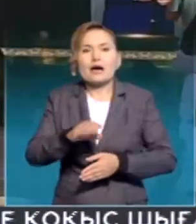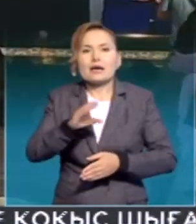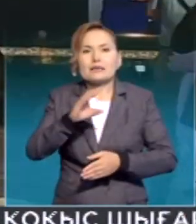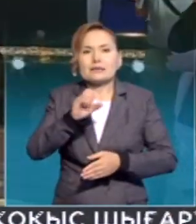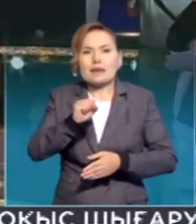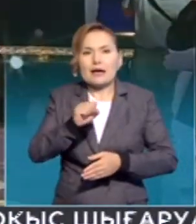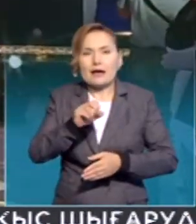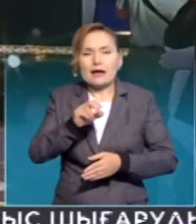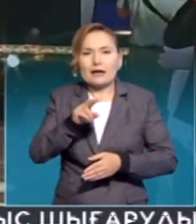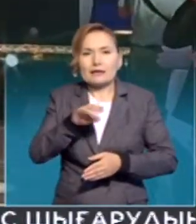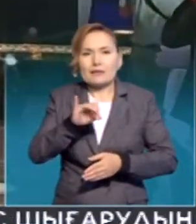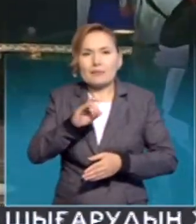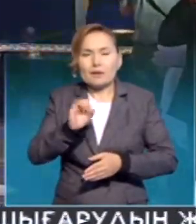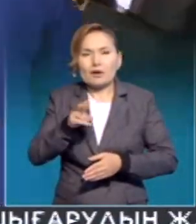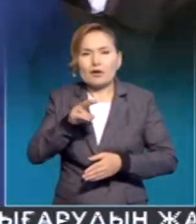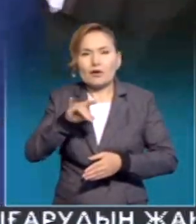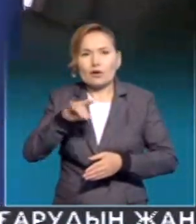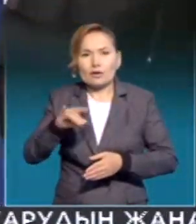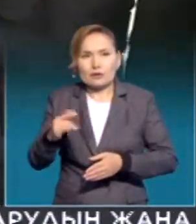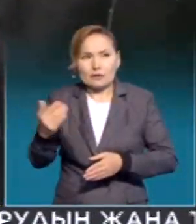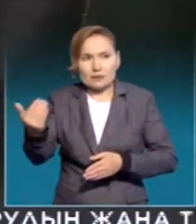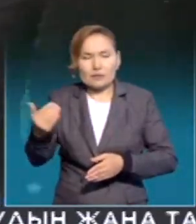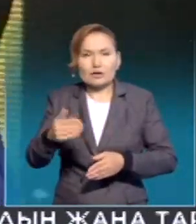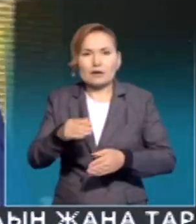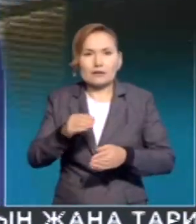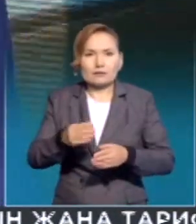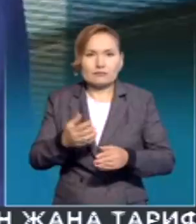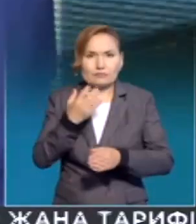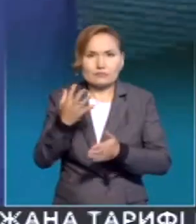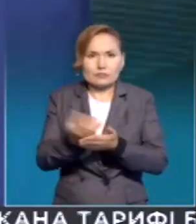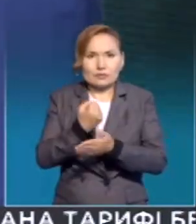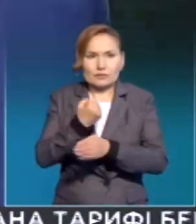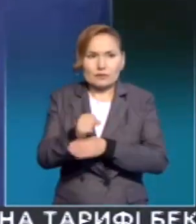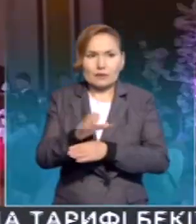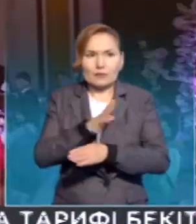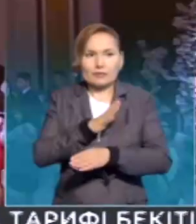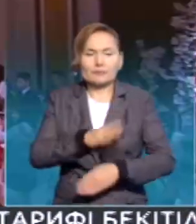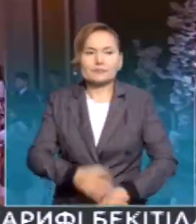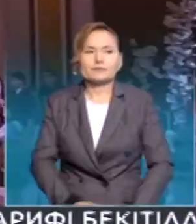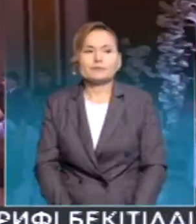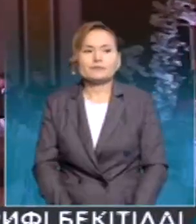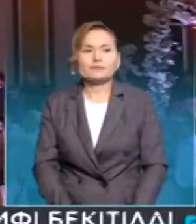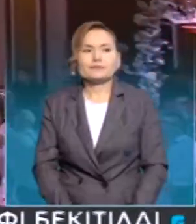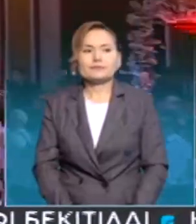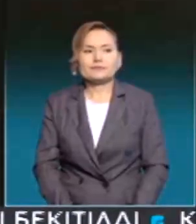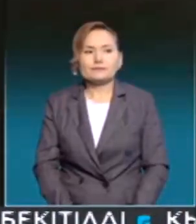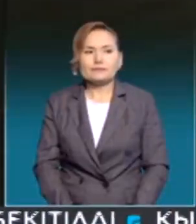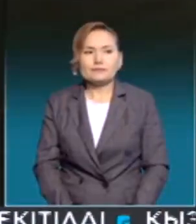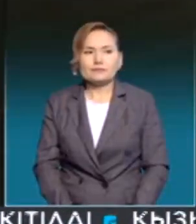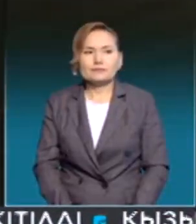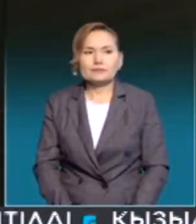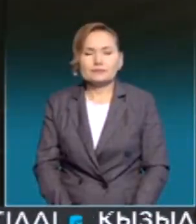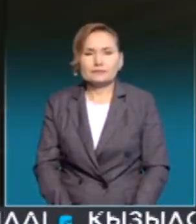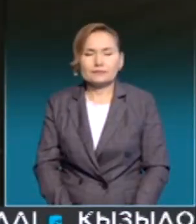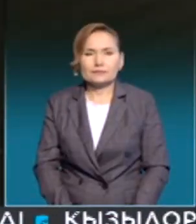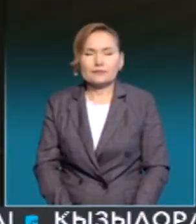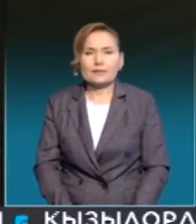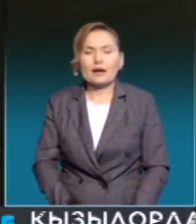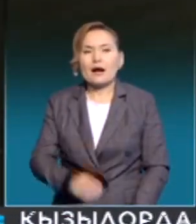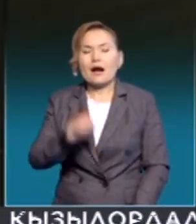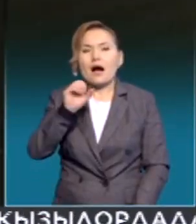иеленді. Қарапайым тілшіден продюсер қызметіне дейінгі барлық сатыдан өткен тәжірибелі маман. Енді аманат